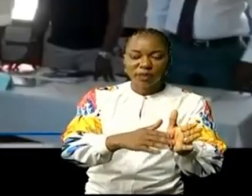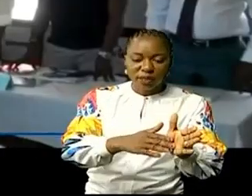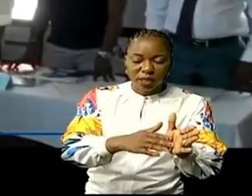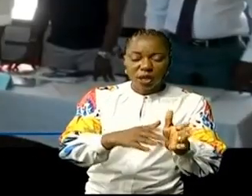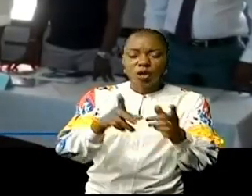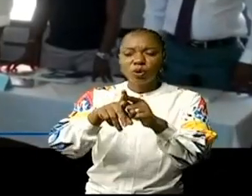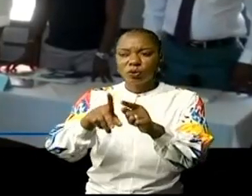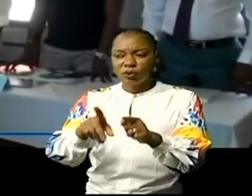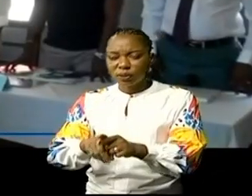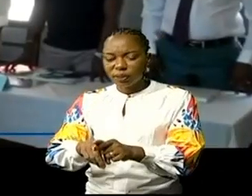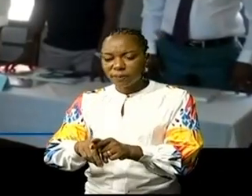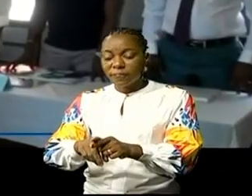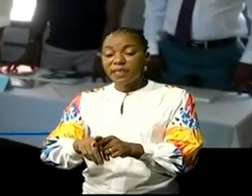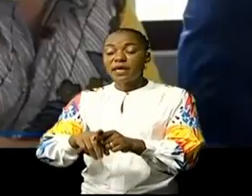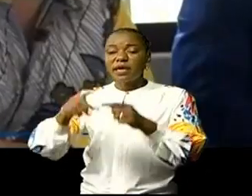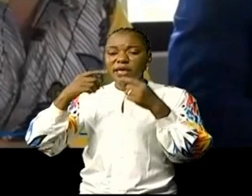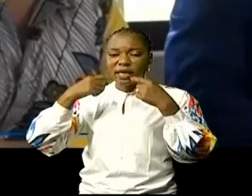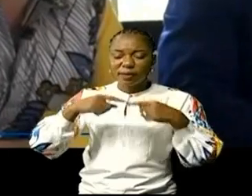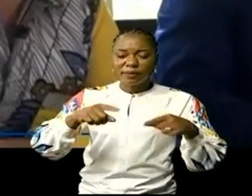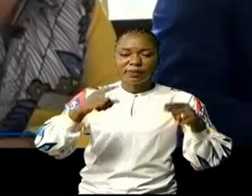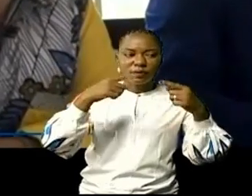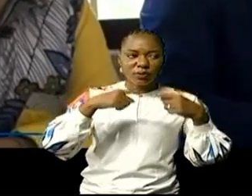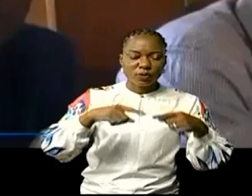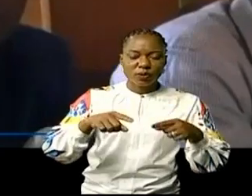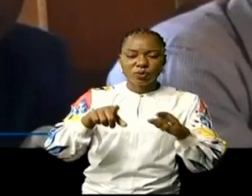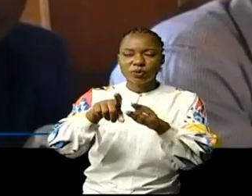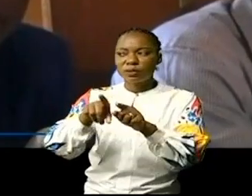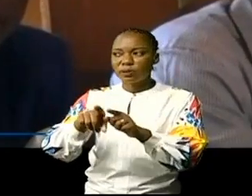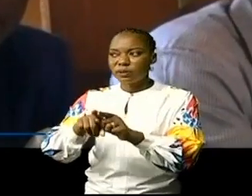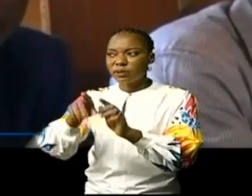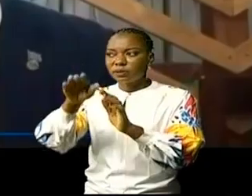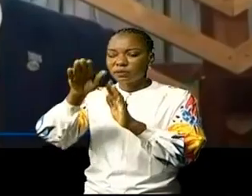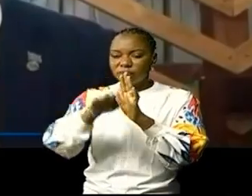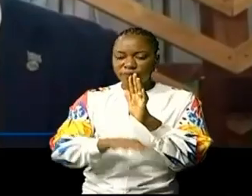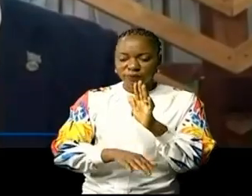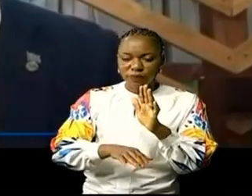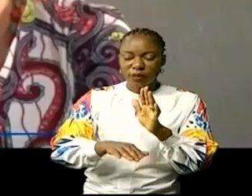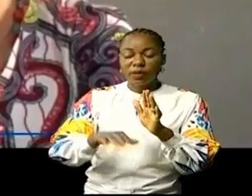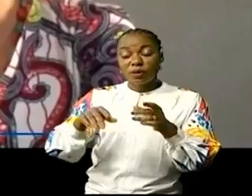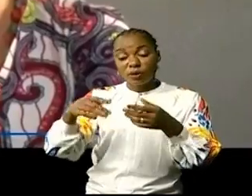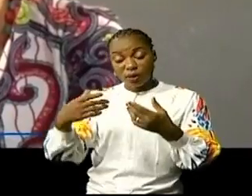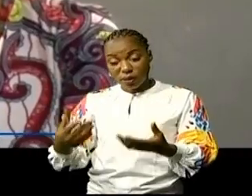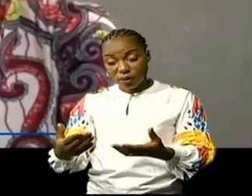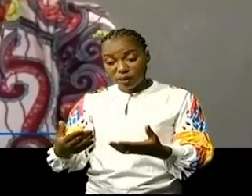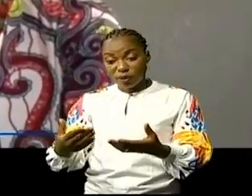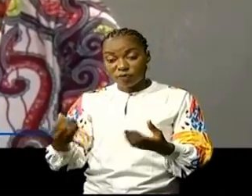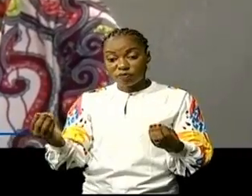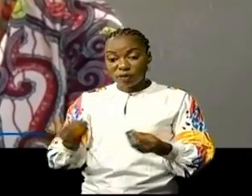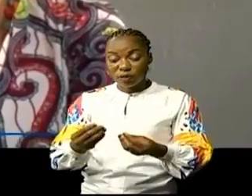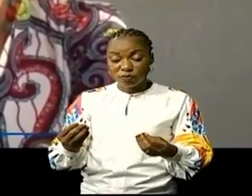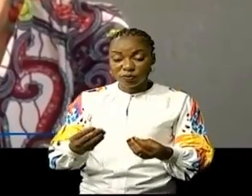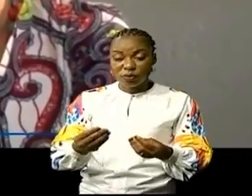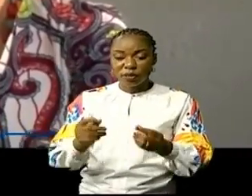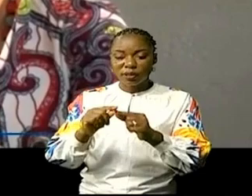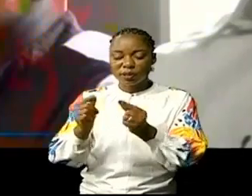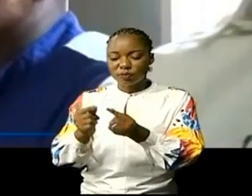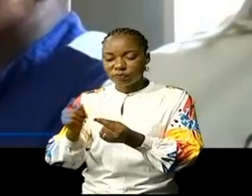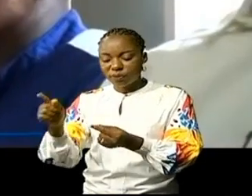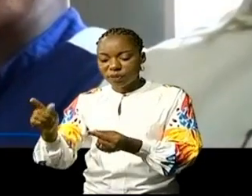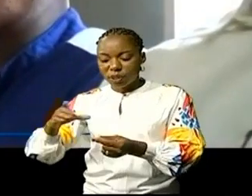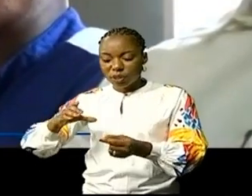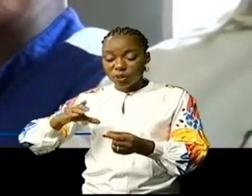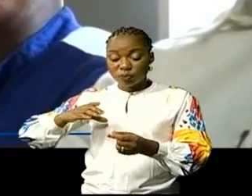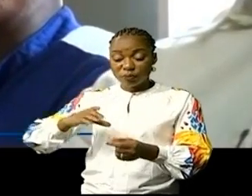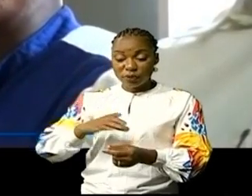gaz à effet de serre dues à la déforestation et dégradation des forêts Pirède Mongala. Ces assises ont permis de dynamiser les comités locaux